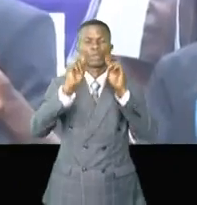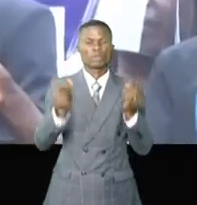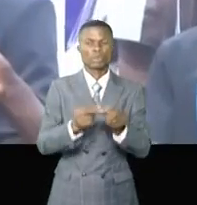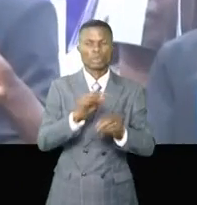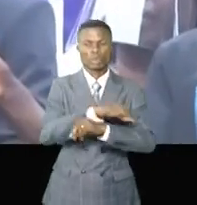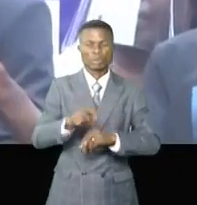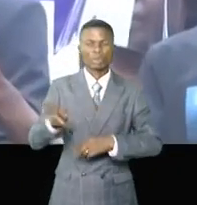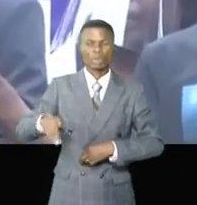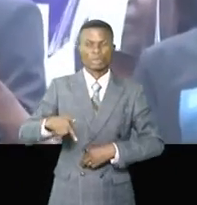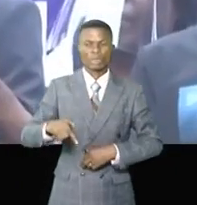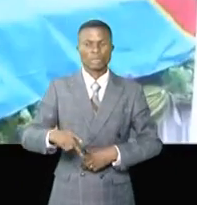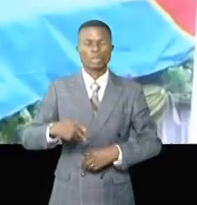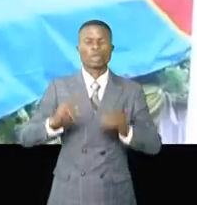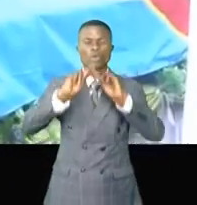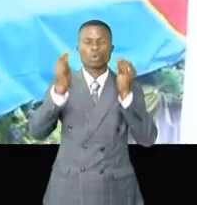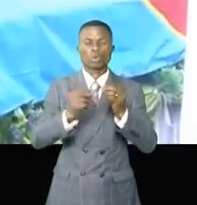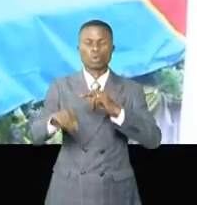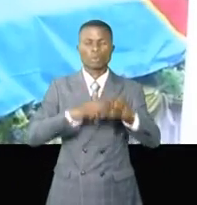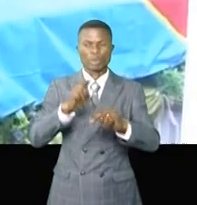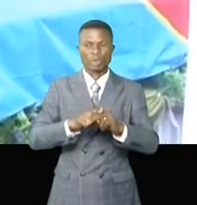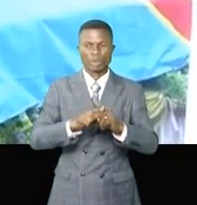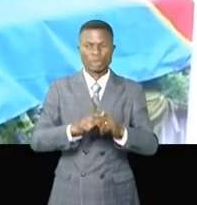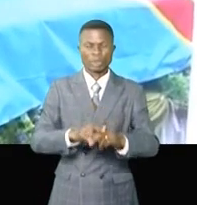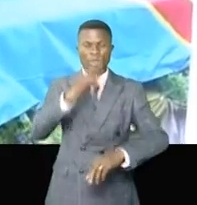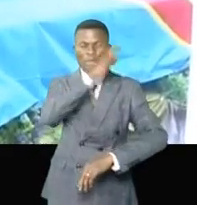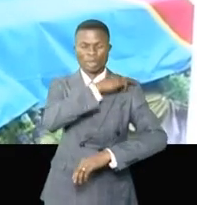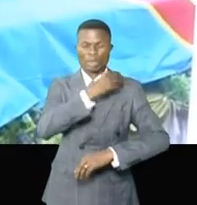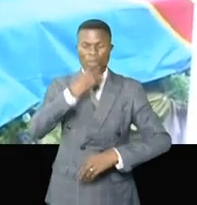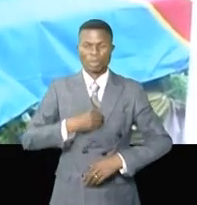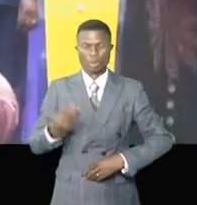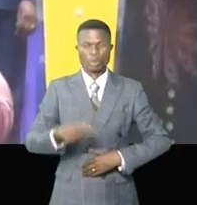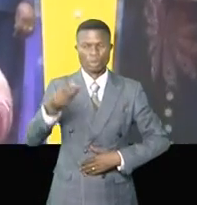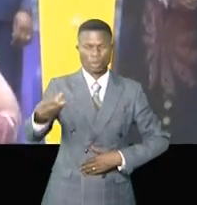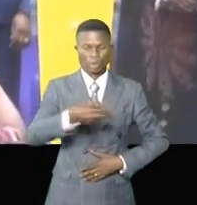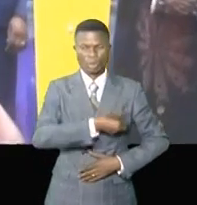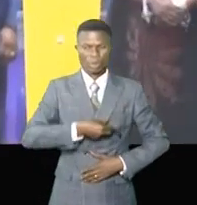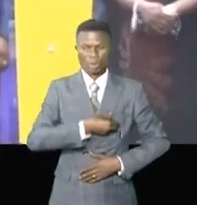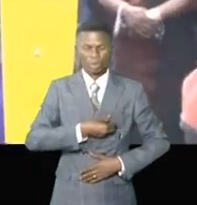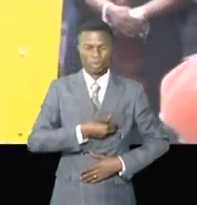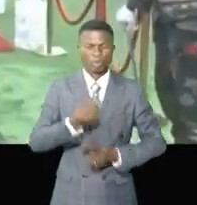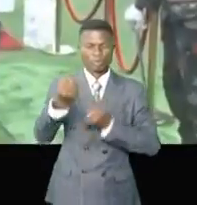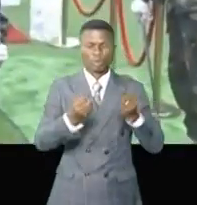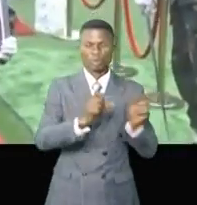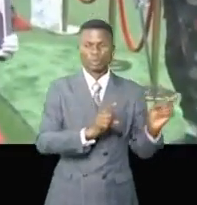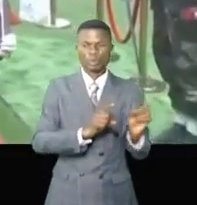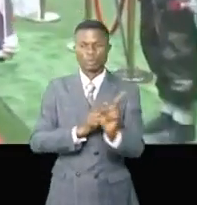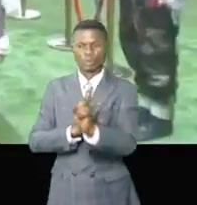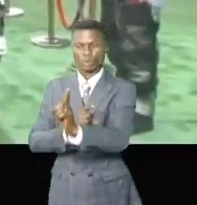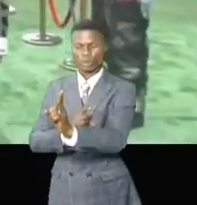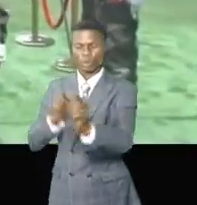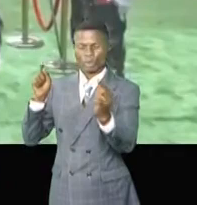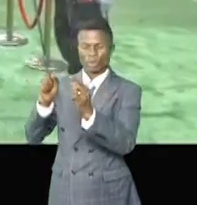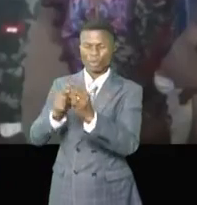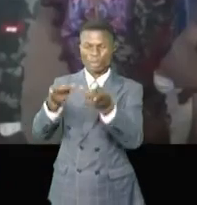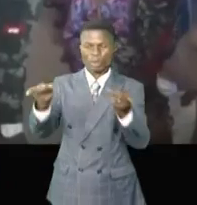régionale de la chancellerie des hôtes nationaux a procédé à la levée des titres honorifiques. Puis, le cortège funèbre va se diriger à